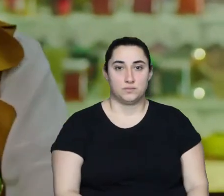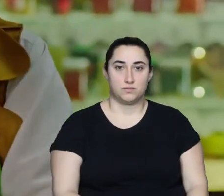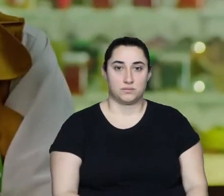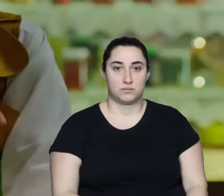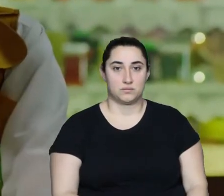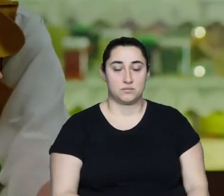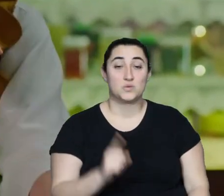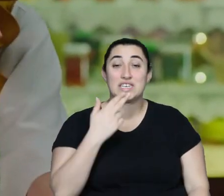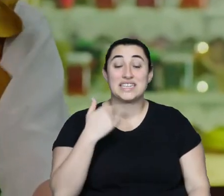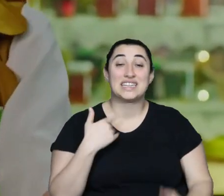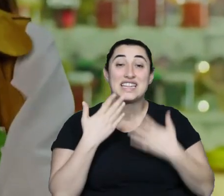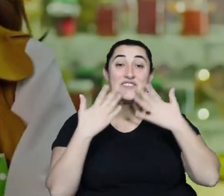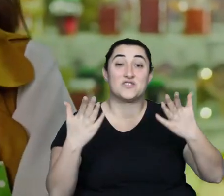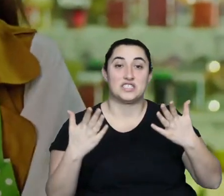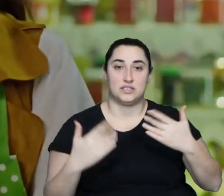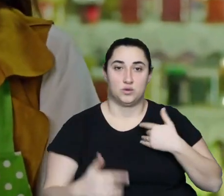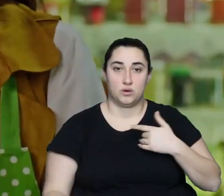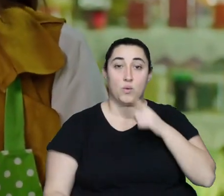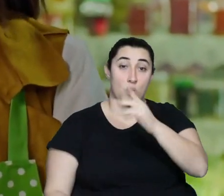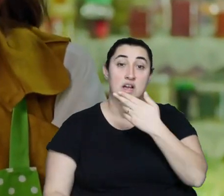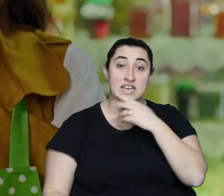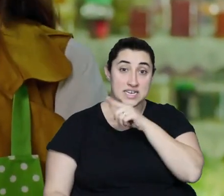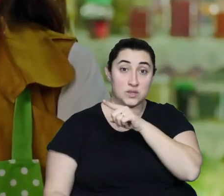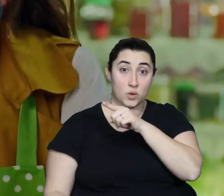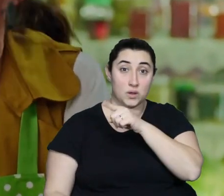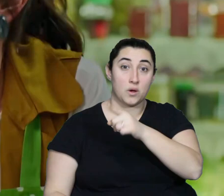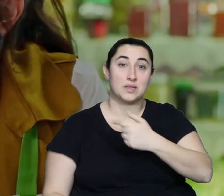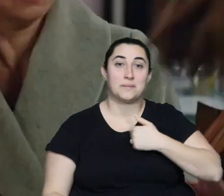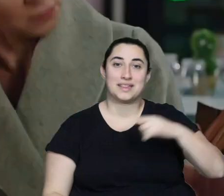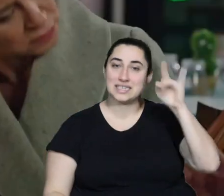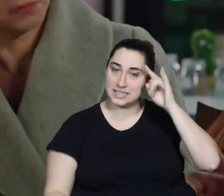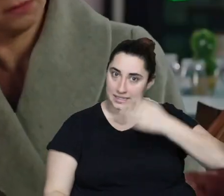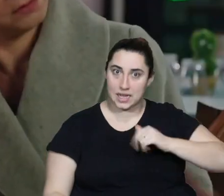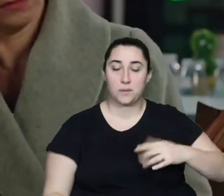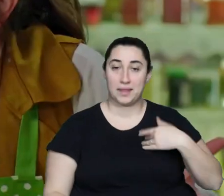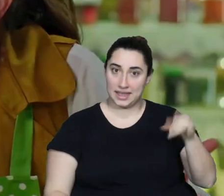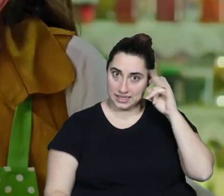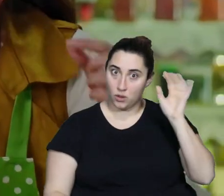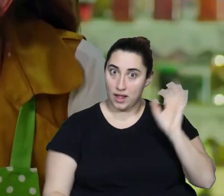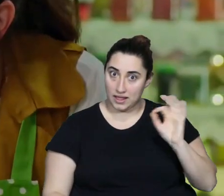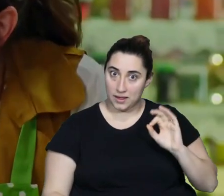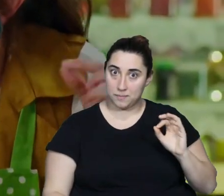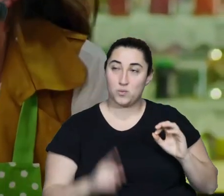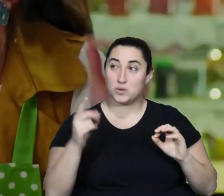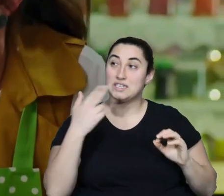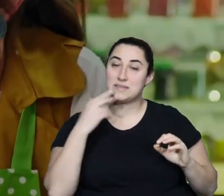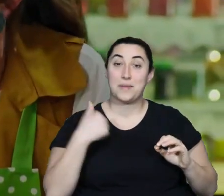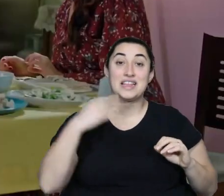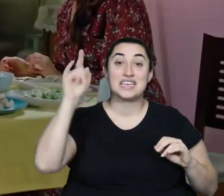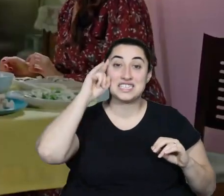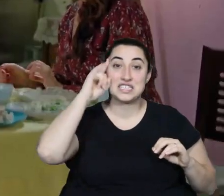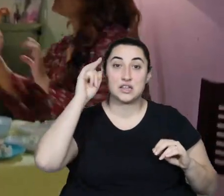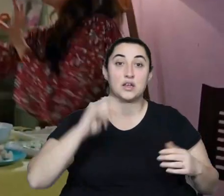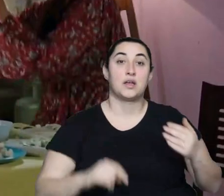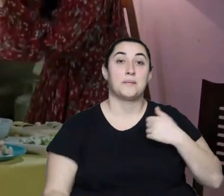Nefret ediyorum ben bu kadından ya. Bu kadın var ya bu kadın. Bu kadın beni kıskanıyor. Kıskanıyor tabii. Bu sarı çıyan beni kıskanıyor.